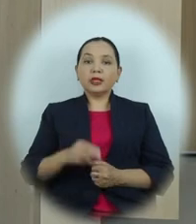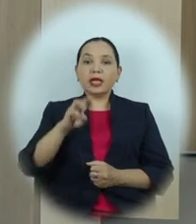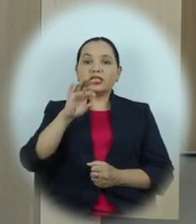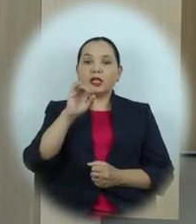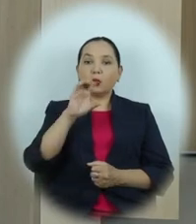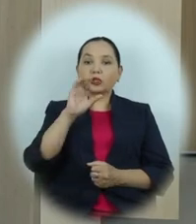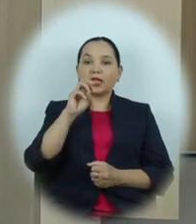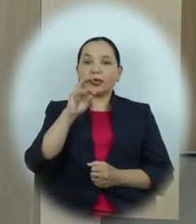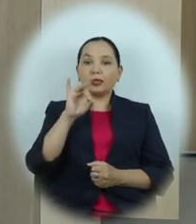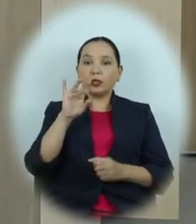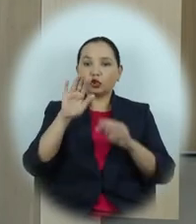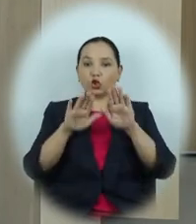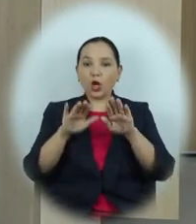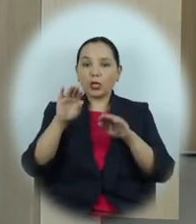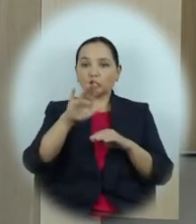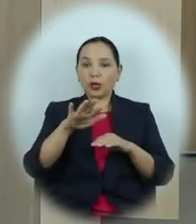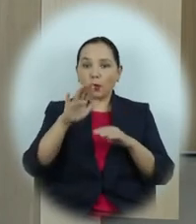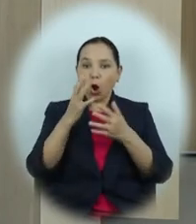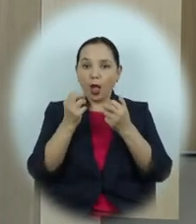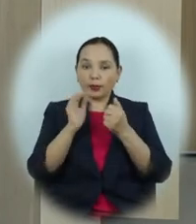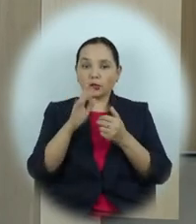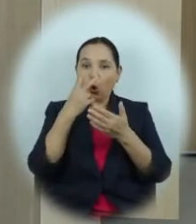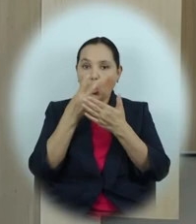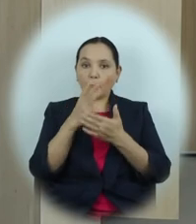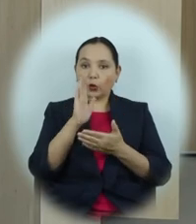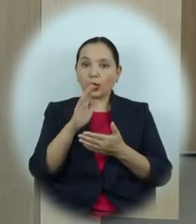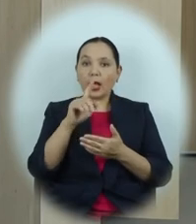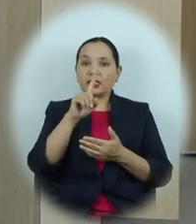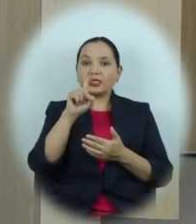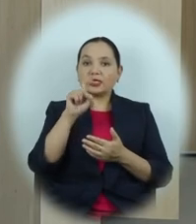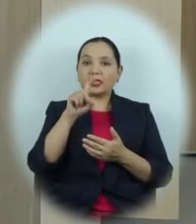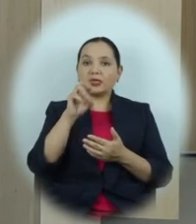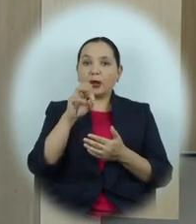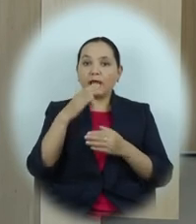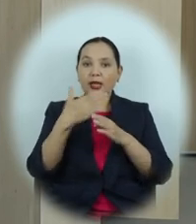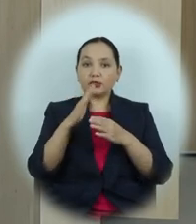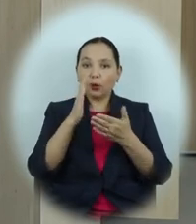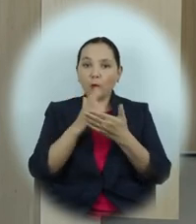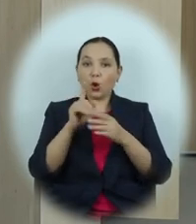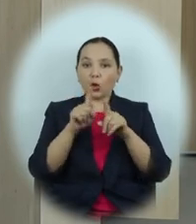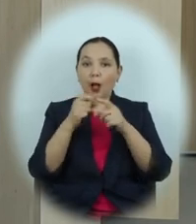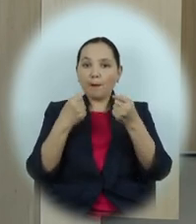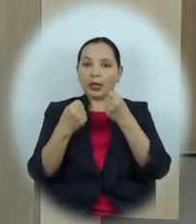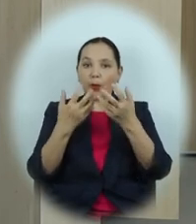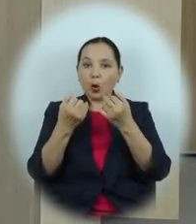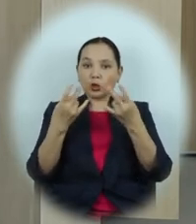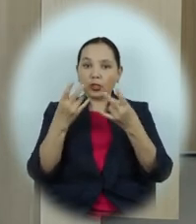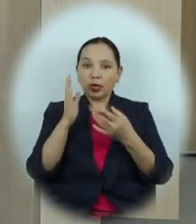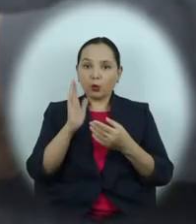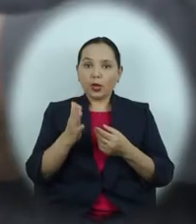Termostatorni joylashtirib olamiz. Bunda ham ko'rib turganingizdek zazimlangan qismi bor. Buni ham mahkamlab olishimiz kerak